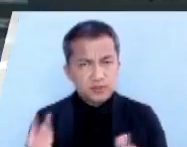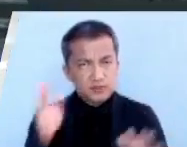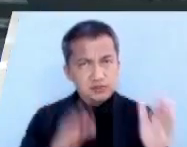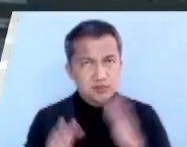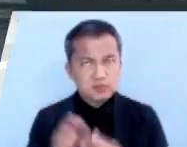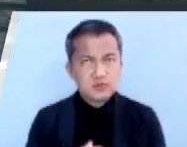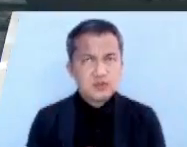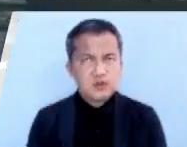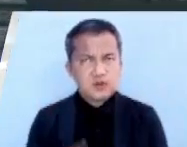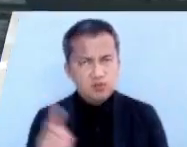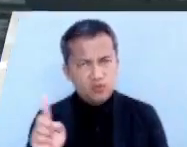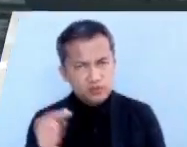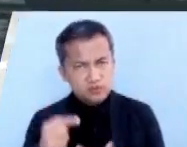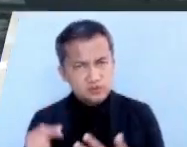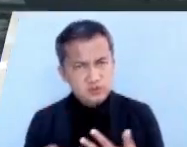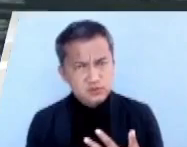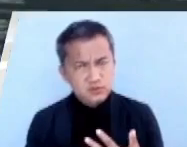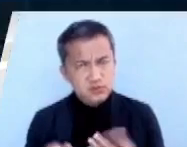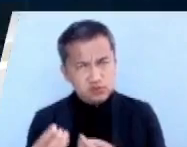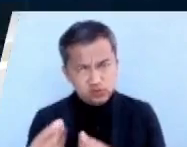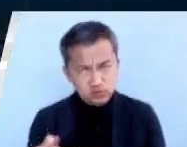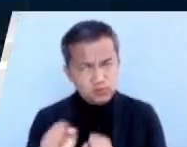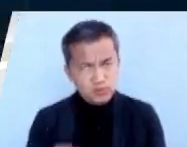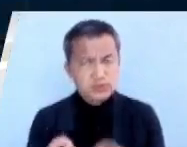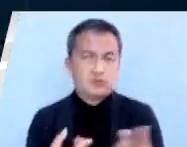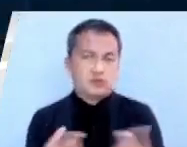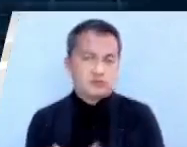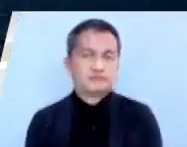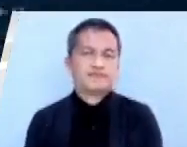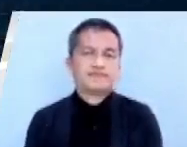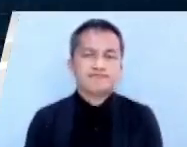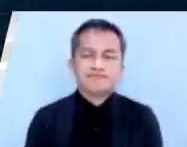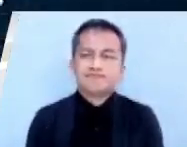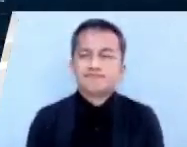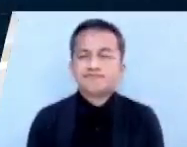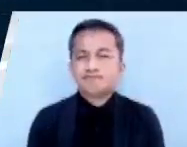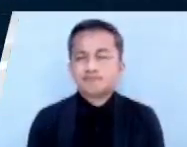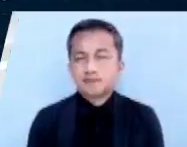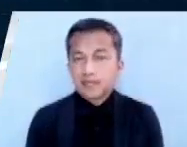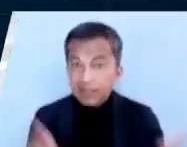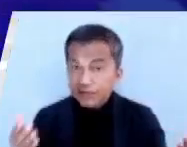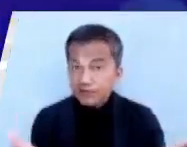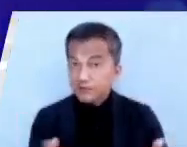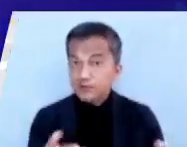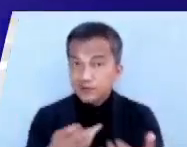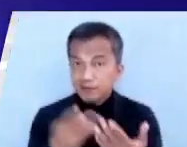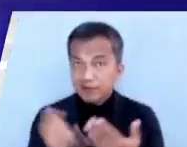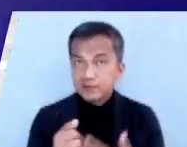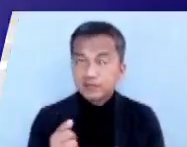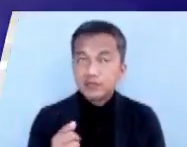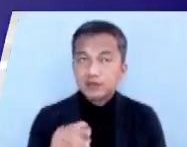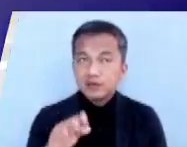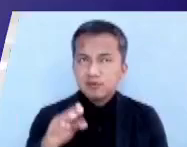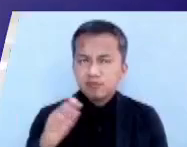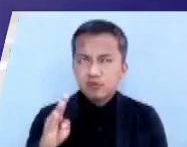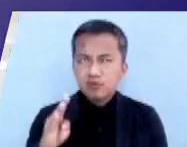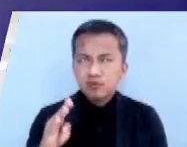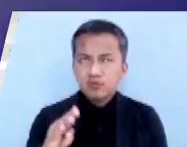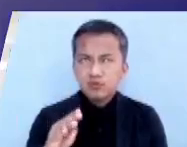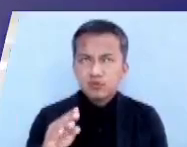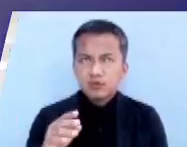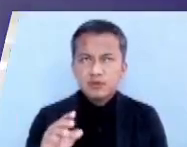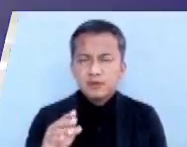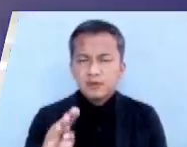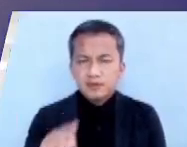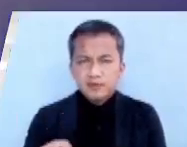mga solusyon na pwede po namin gawin dito? Introducing Project Blue, short for Breaking Limits for